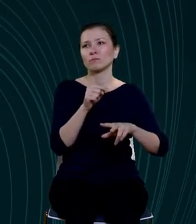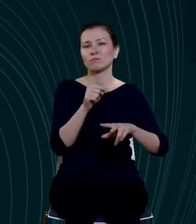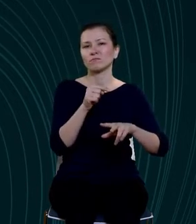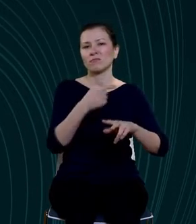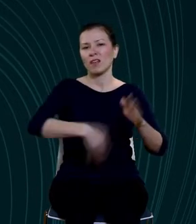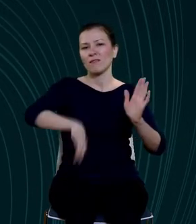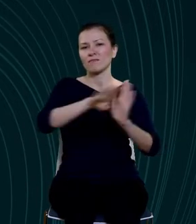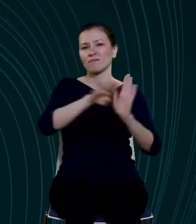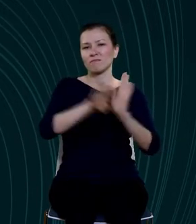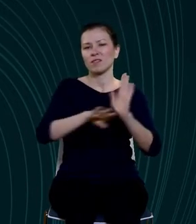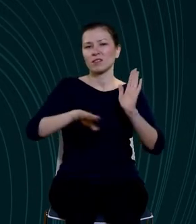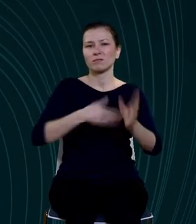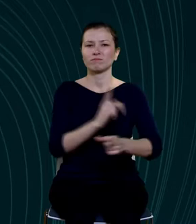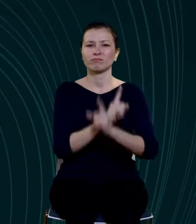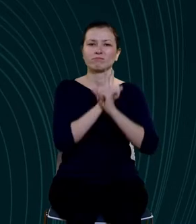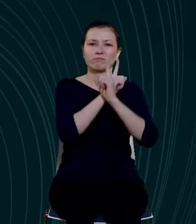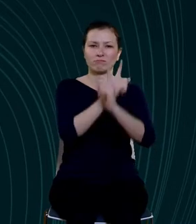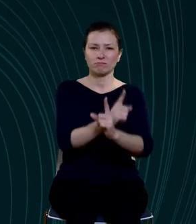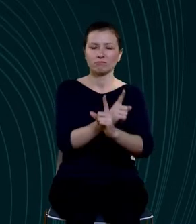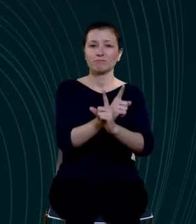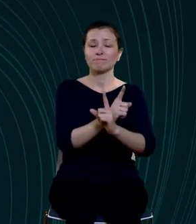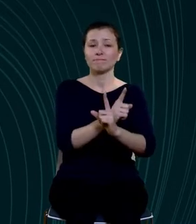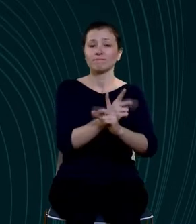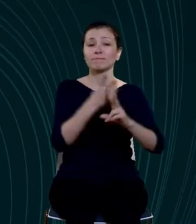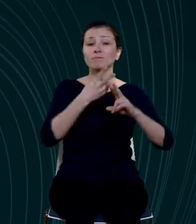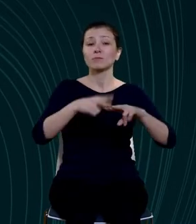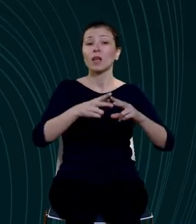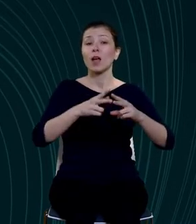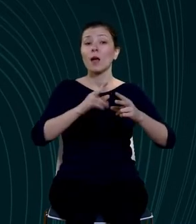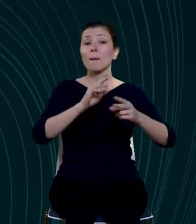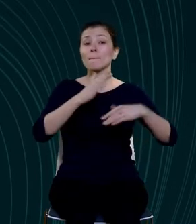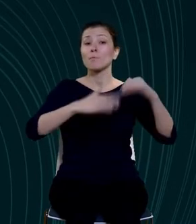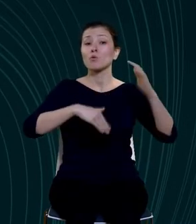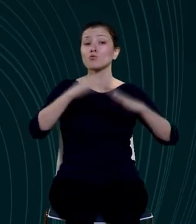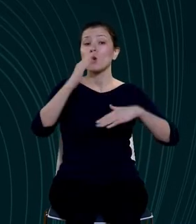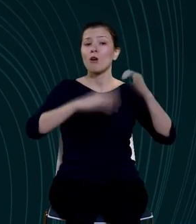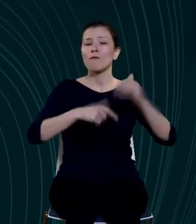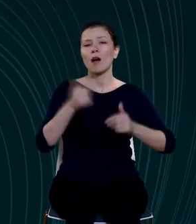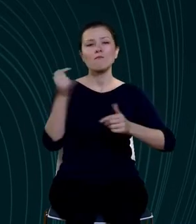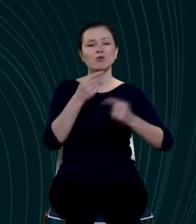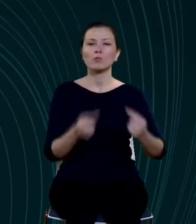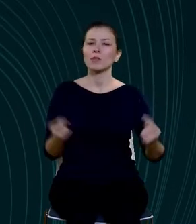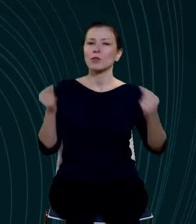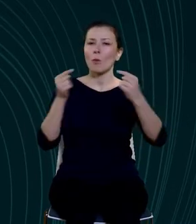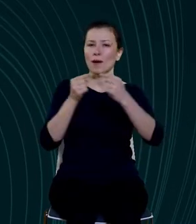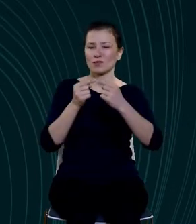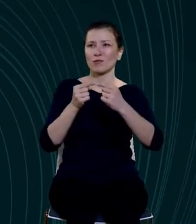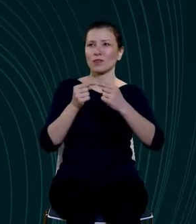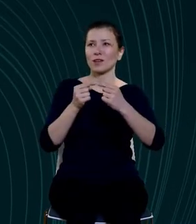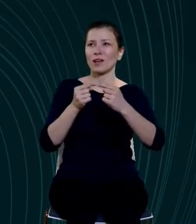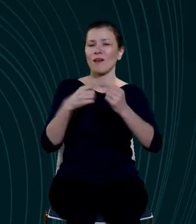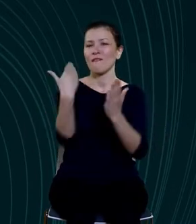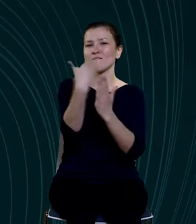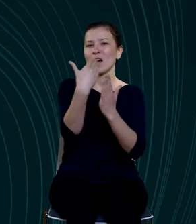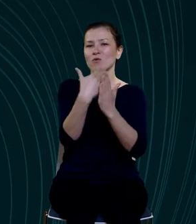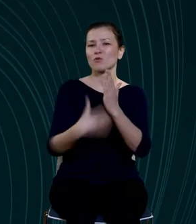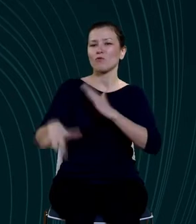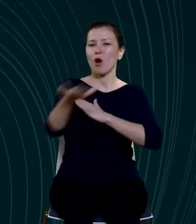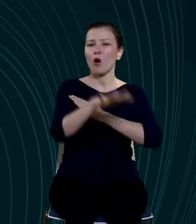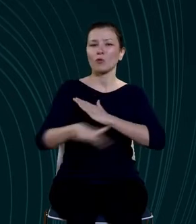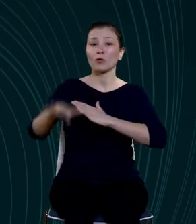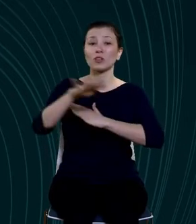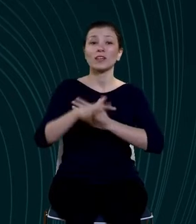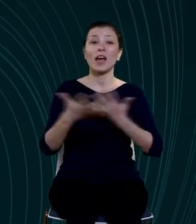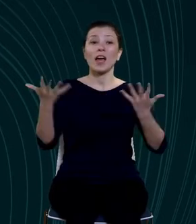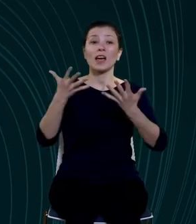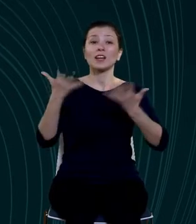określone wymagania. Konstrukcja takich przyrządów powinna być przede wszystkim dostosowana do warunków otoczenia, w których przyrządy